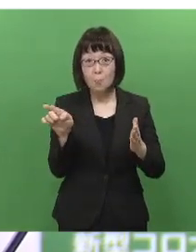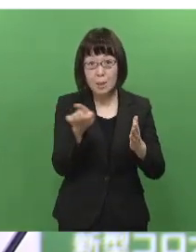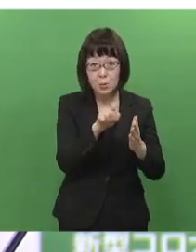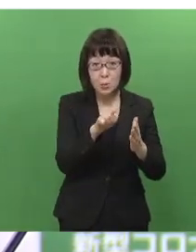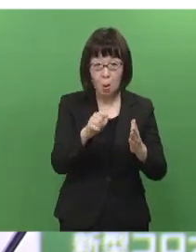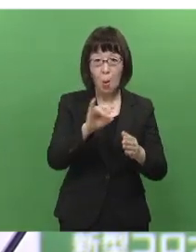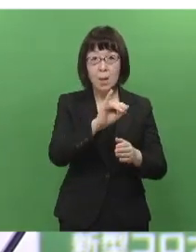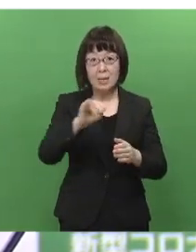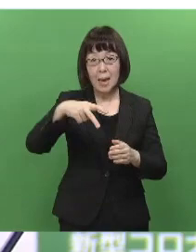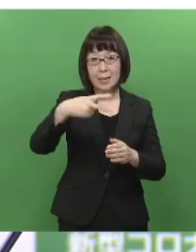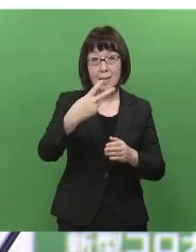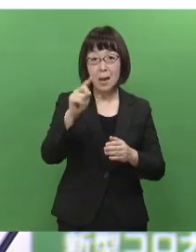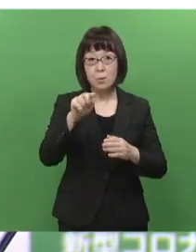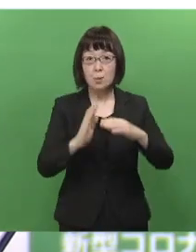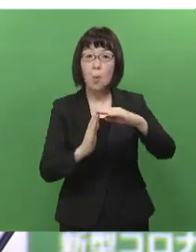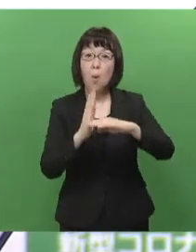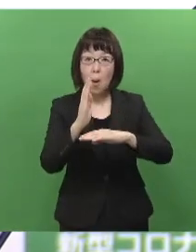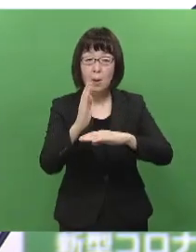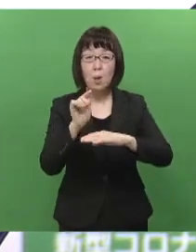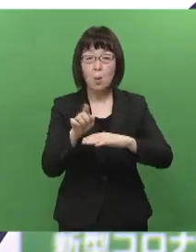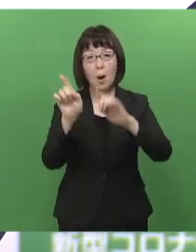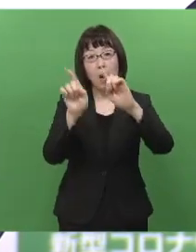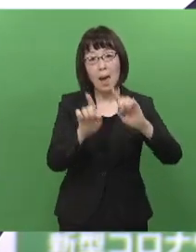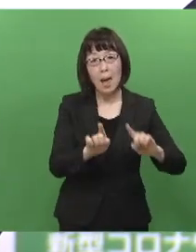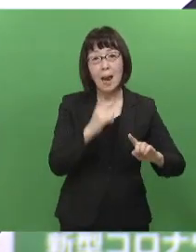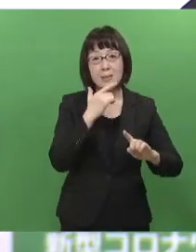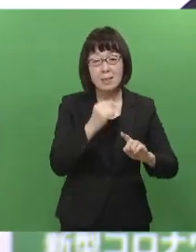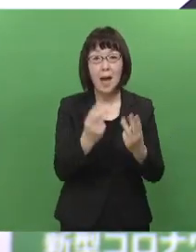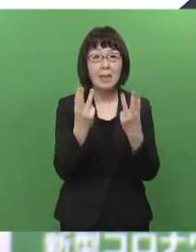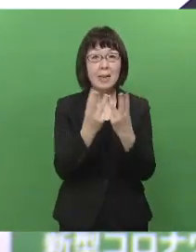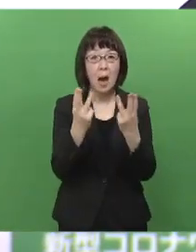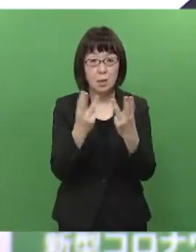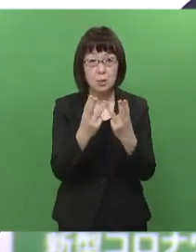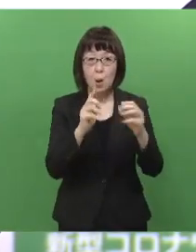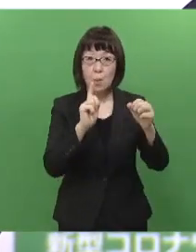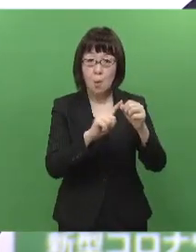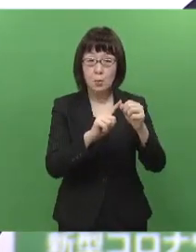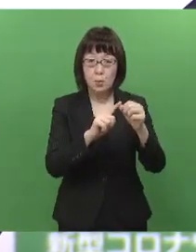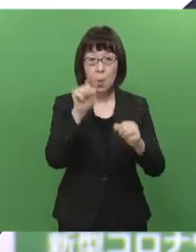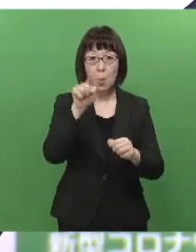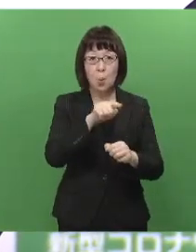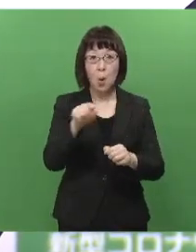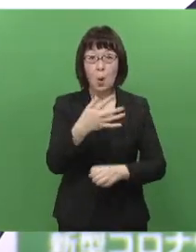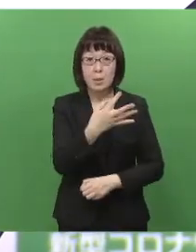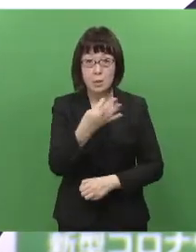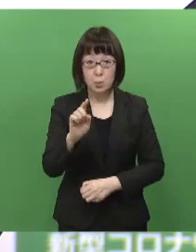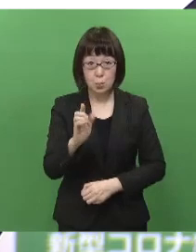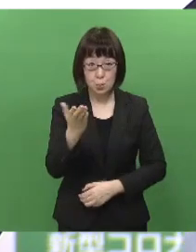状況ですが、これをどれくらいまで減らしたいとお考えか、目標の人数をお聞かせください。